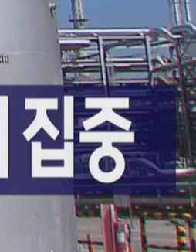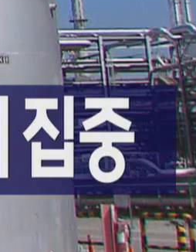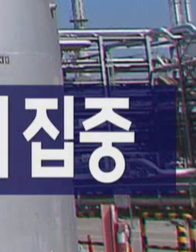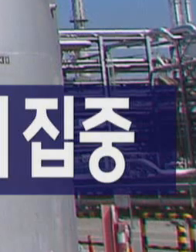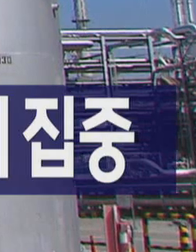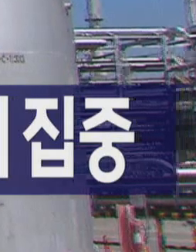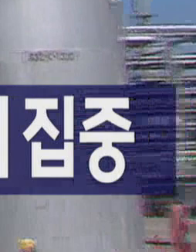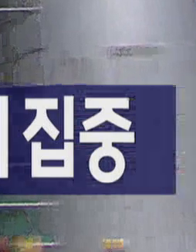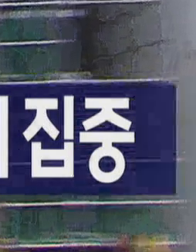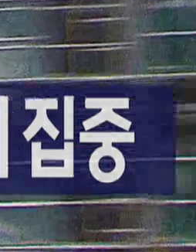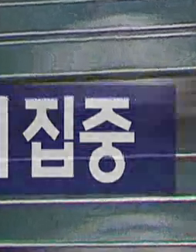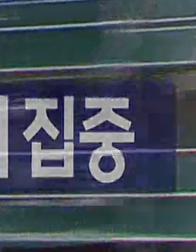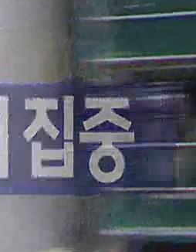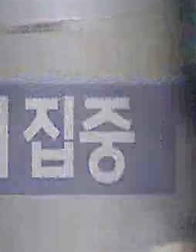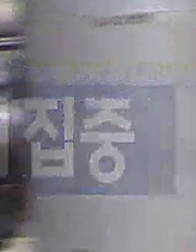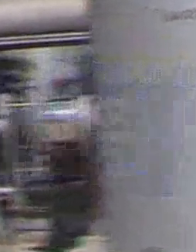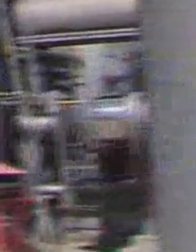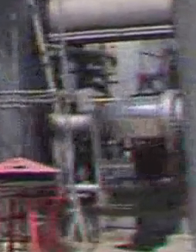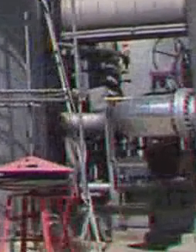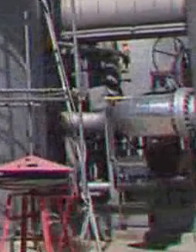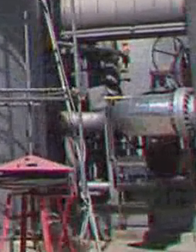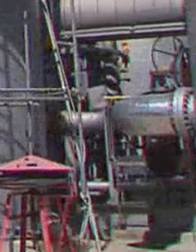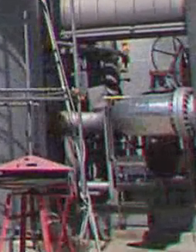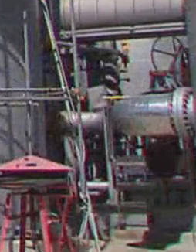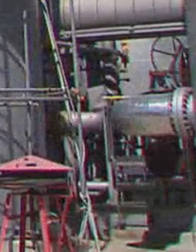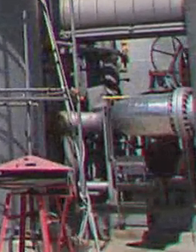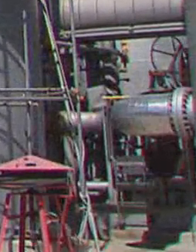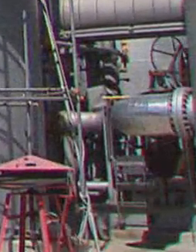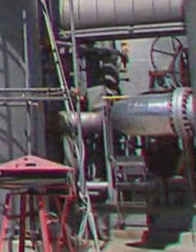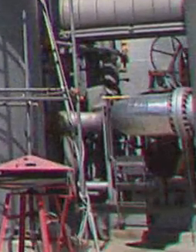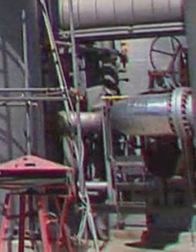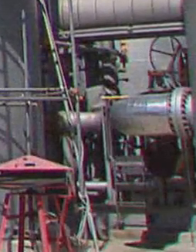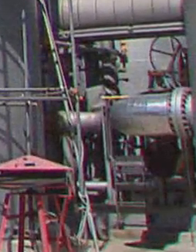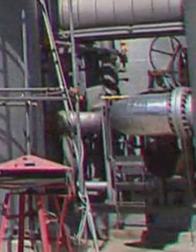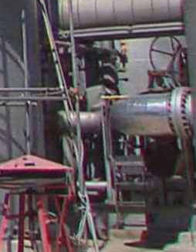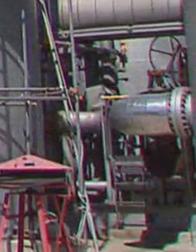신설하며 수소산업에 뛰어들고 있습니다.